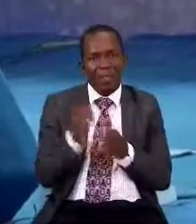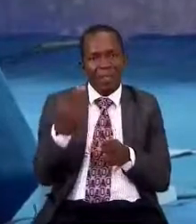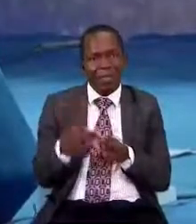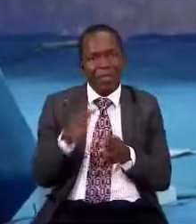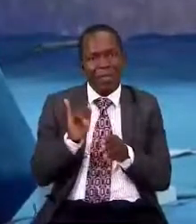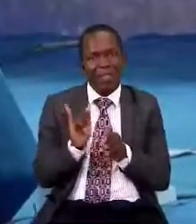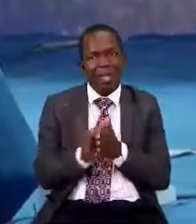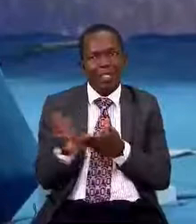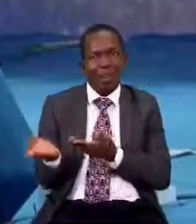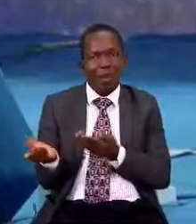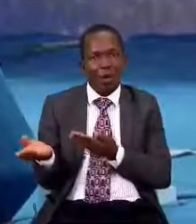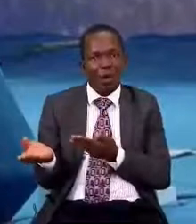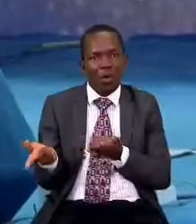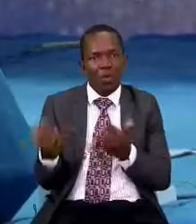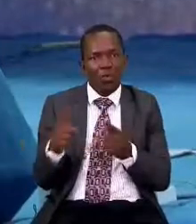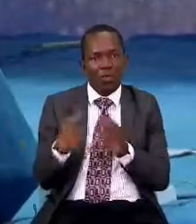lui